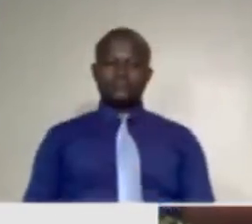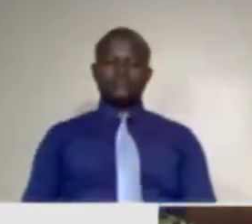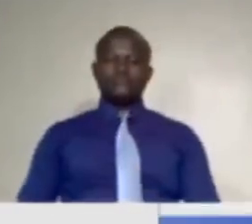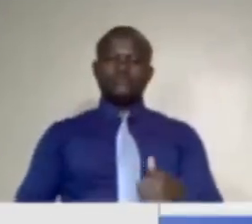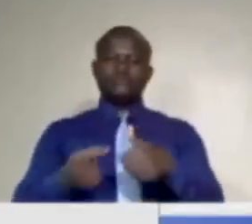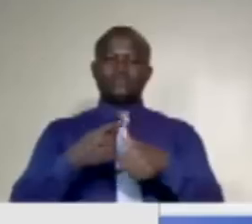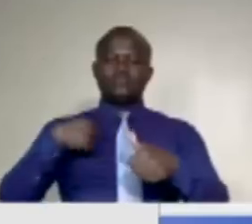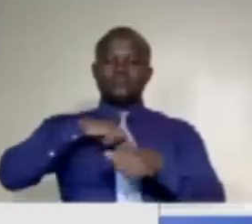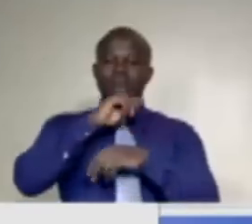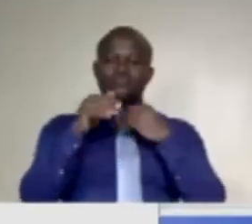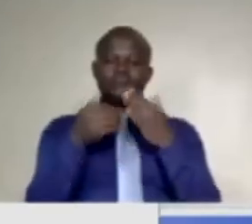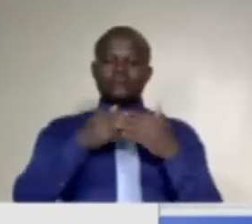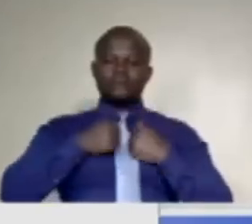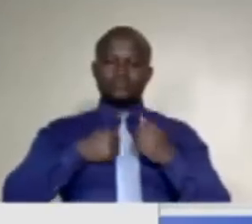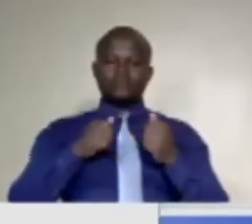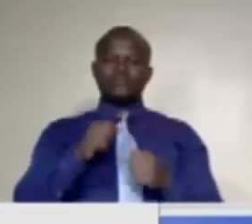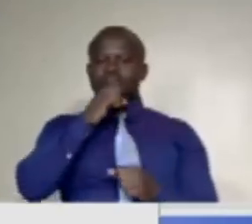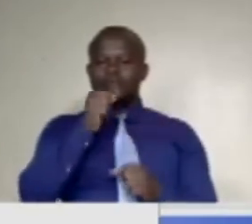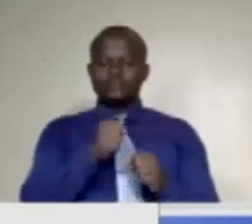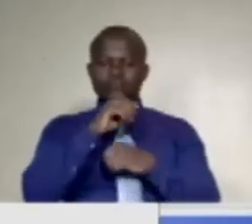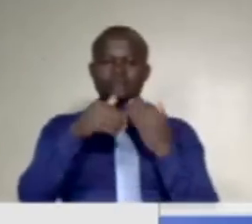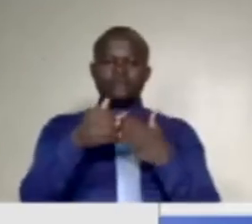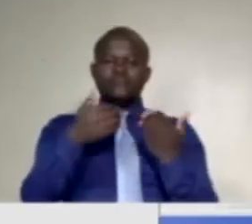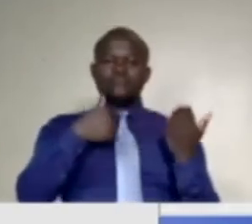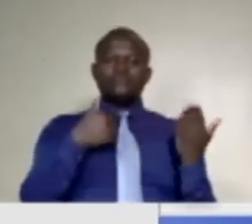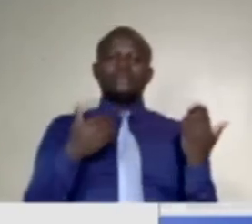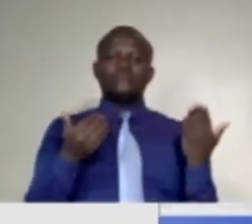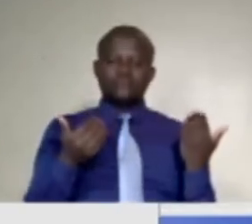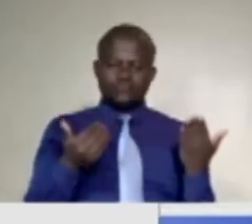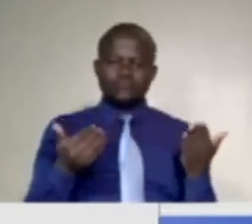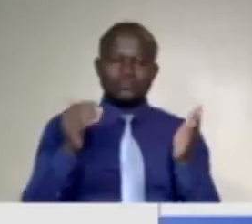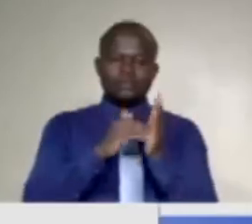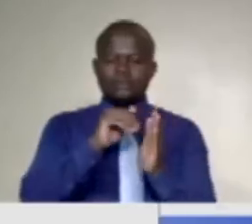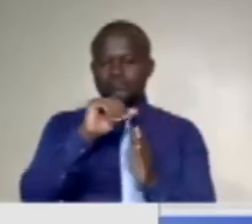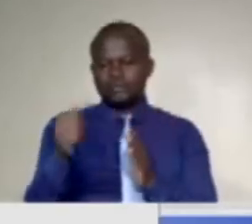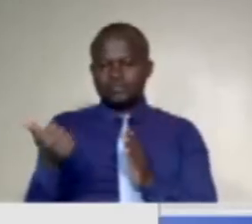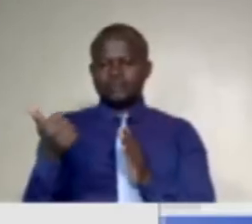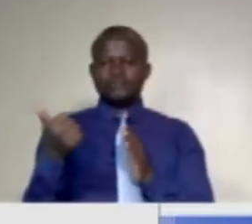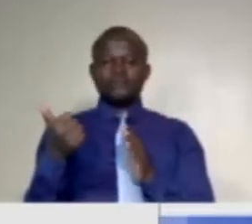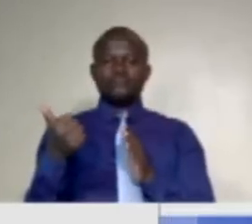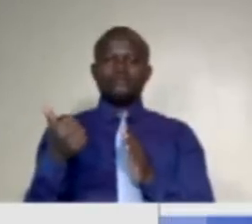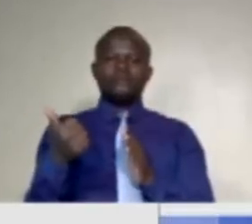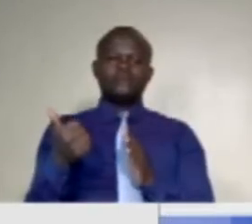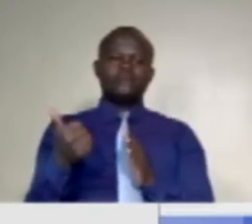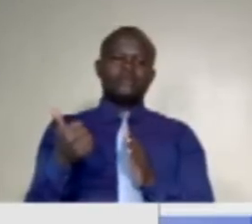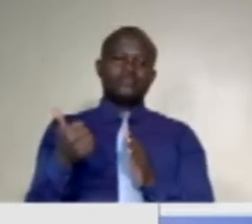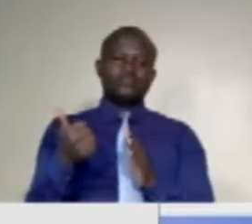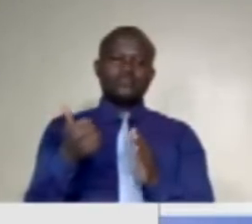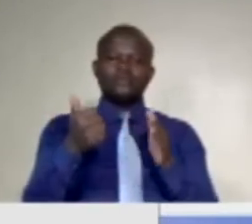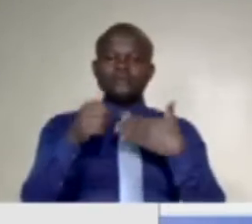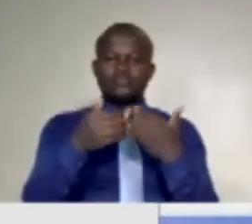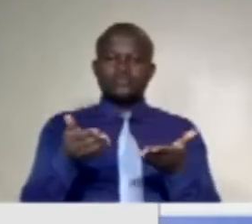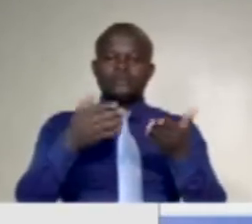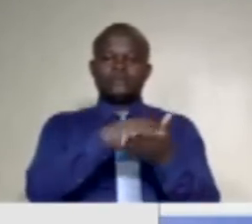umuturage w'umunyarwanda ni ukuzasaza buri munyarwanda wese afite amasaziro meza. Ikindi kintu kabiri bizamura ubukungu bw'igihugu.